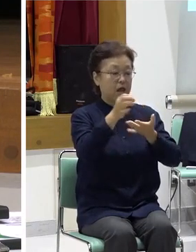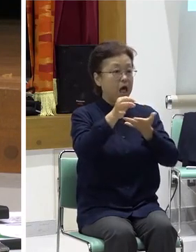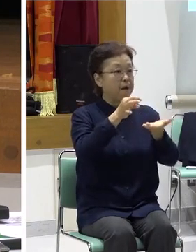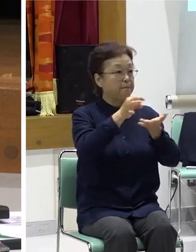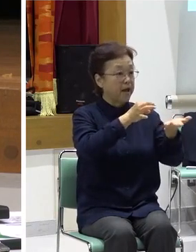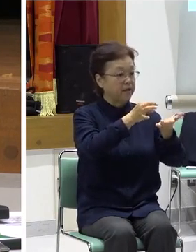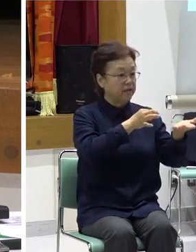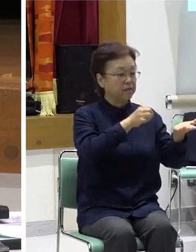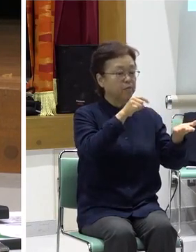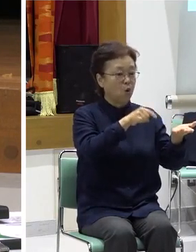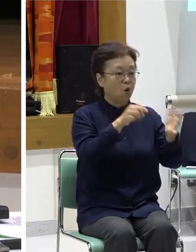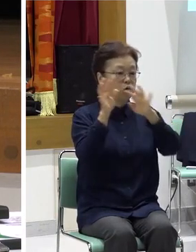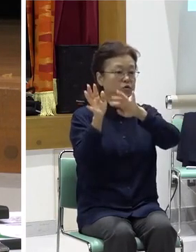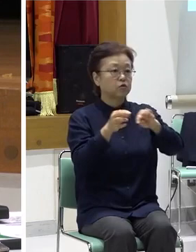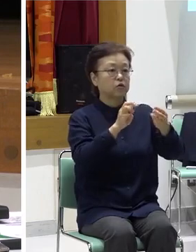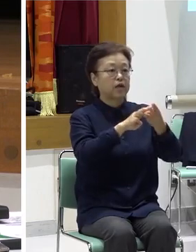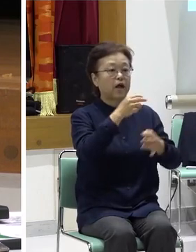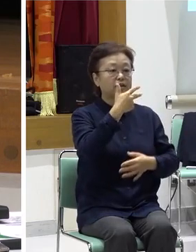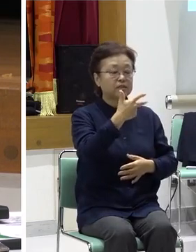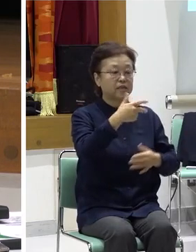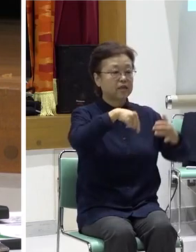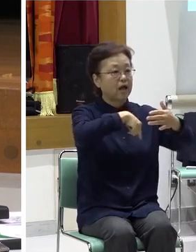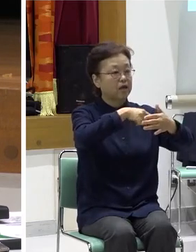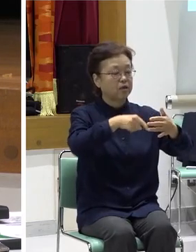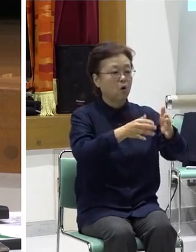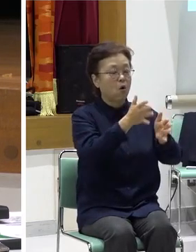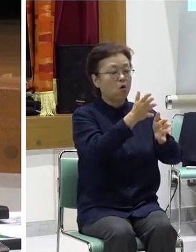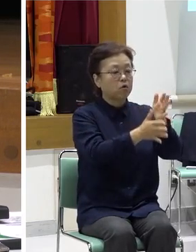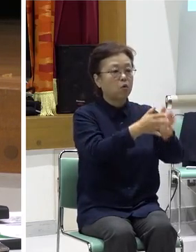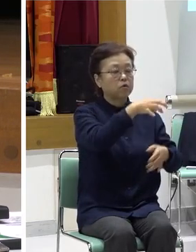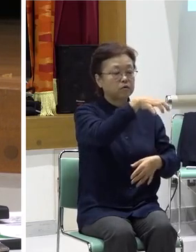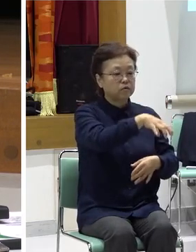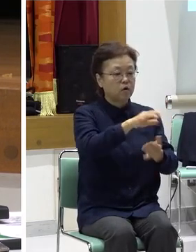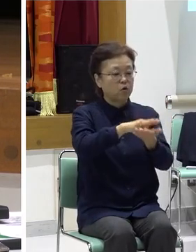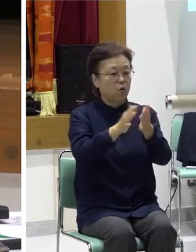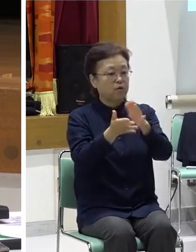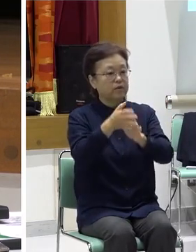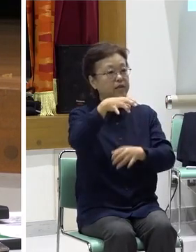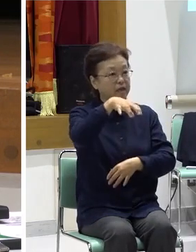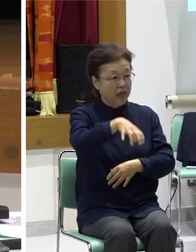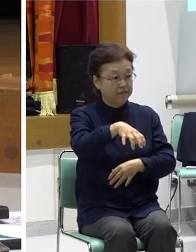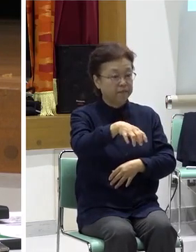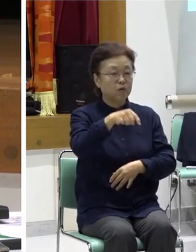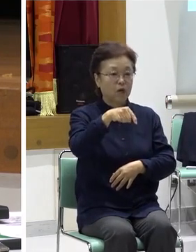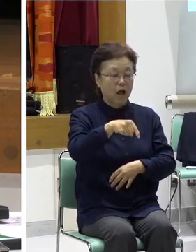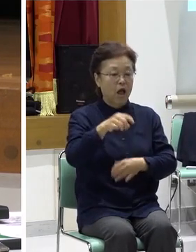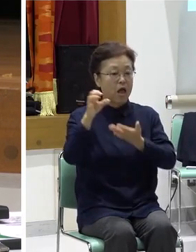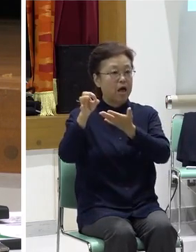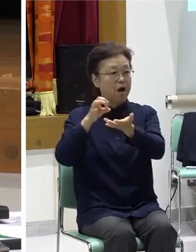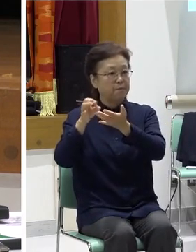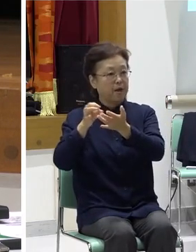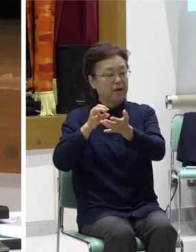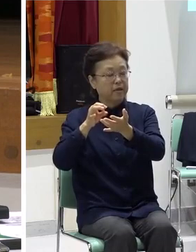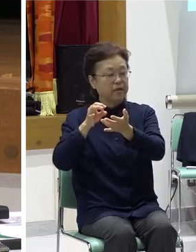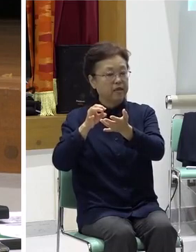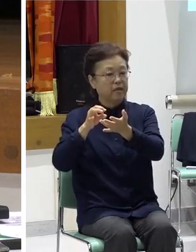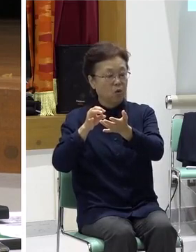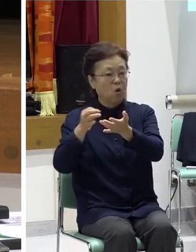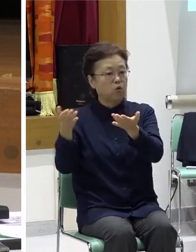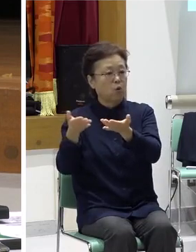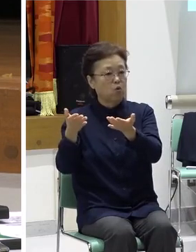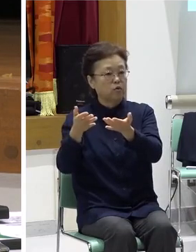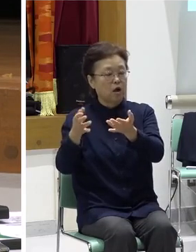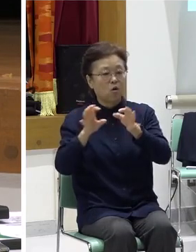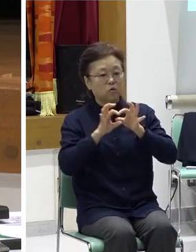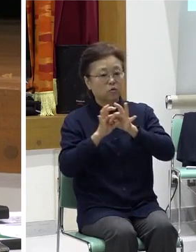吹田市内であれば保育所であったり幼稚園、あと販売業者さんを通して、結構西